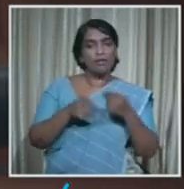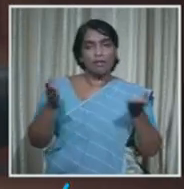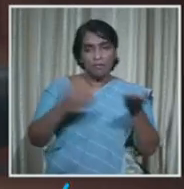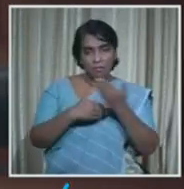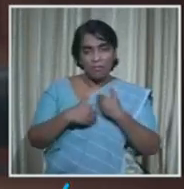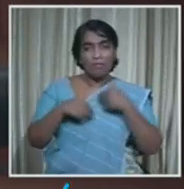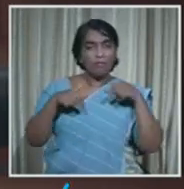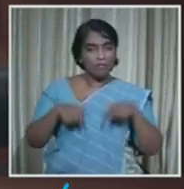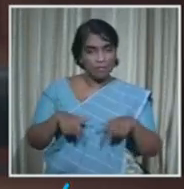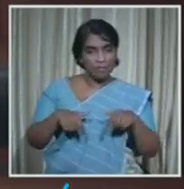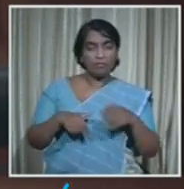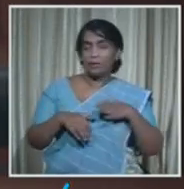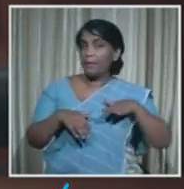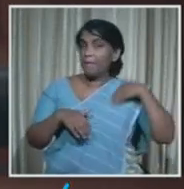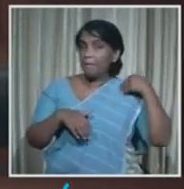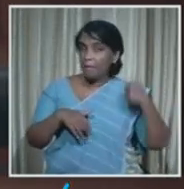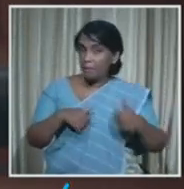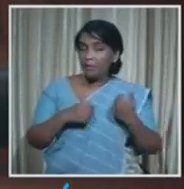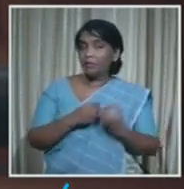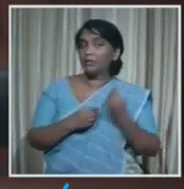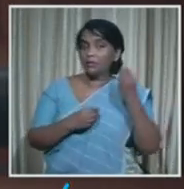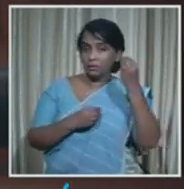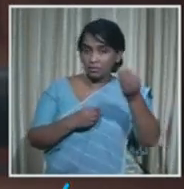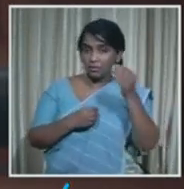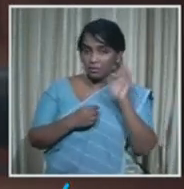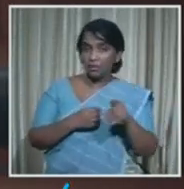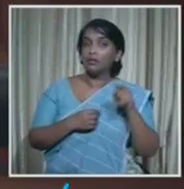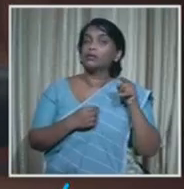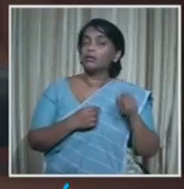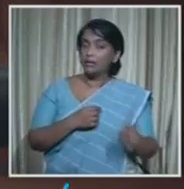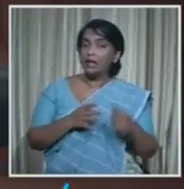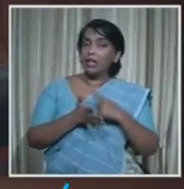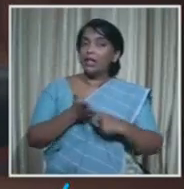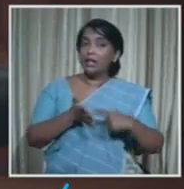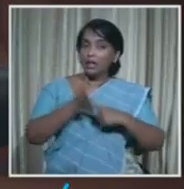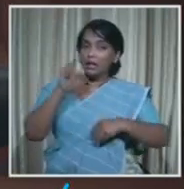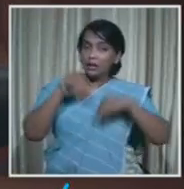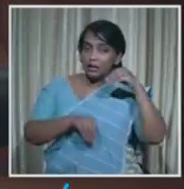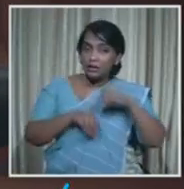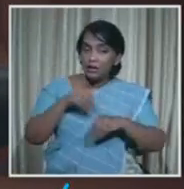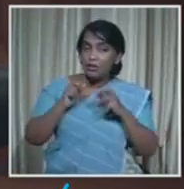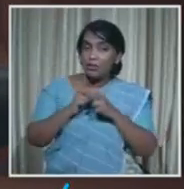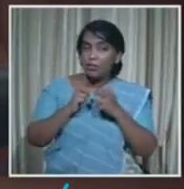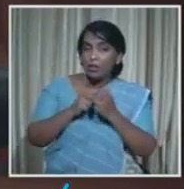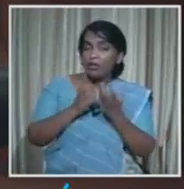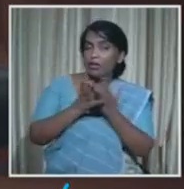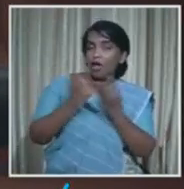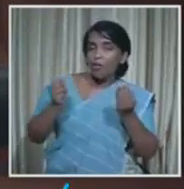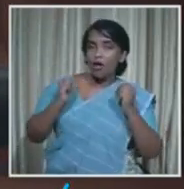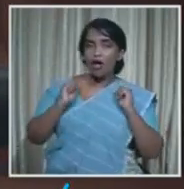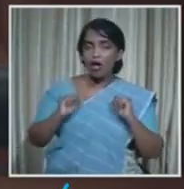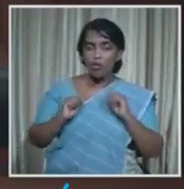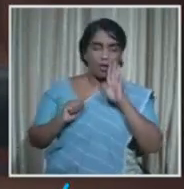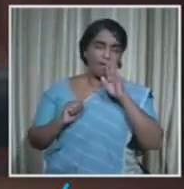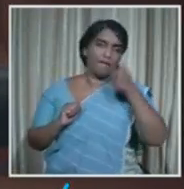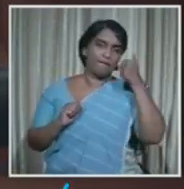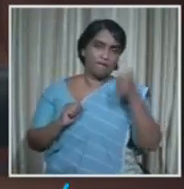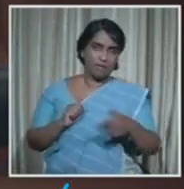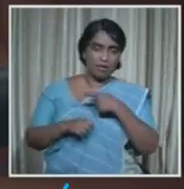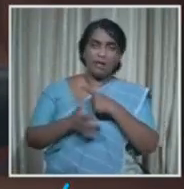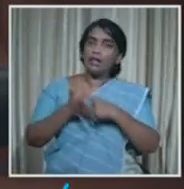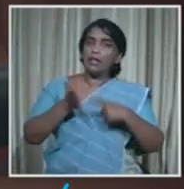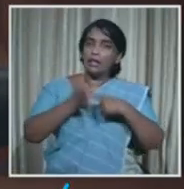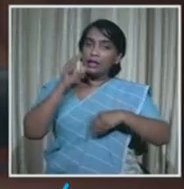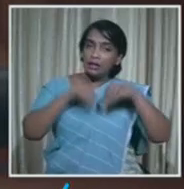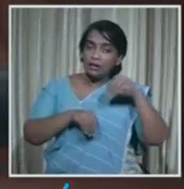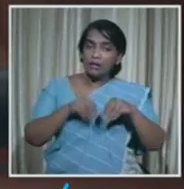දැන් ප්‍රමුඛතාවය යෙදී විය යුතු තිබෙනවා මේ දේශපාලන අර්බුදයෙන් අපි එළියට එන්නේ කොහොමද මේක වැදගත් මේ දේශපාලන